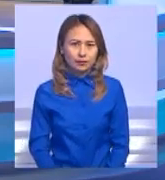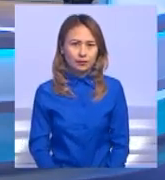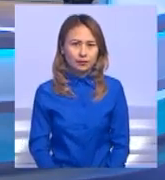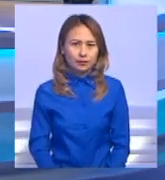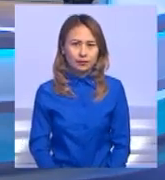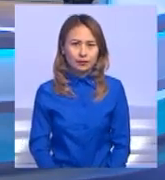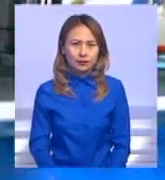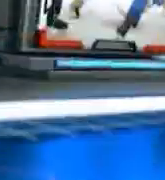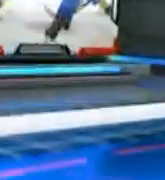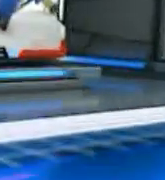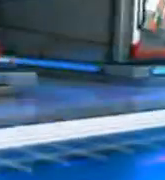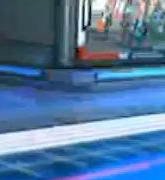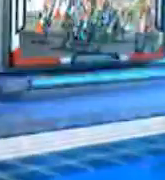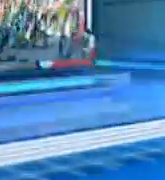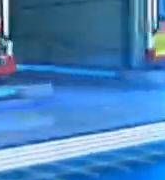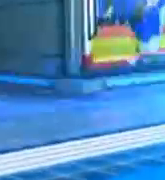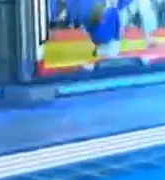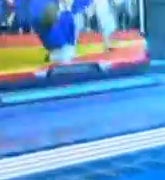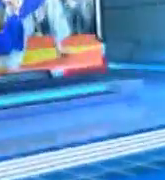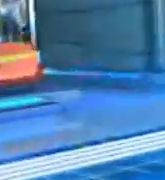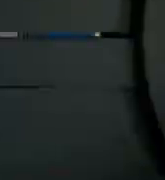кейін.